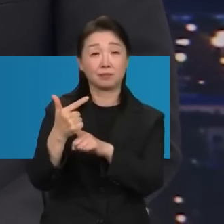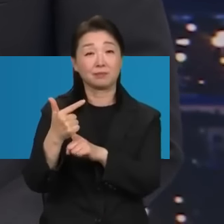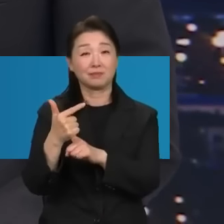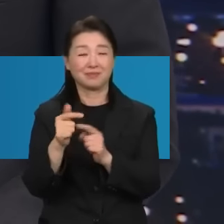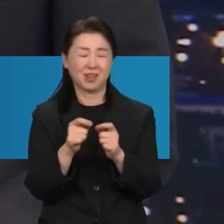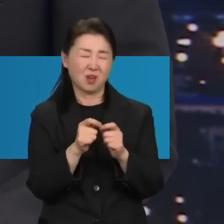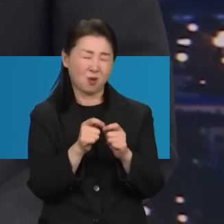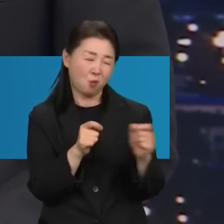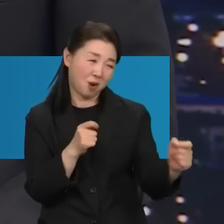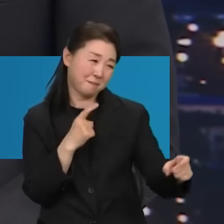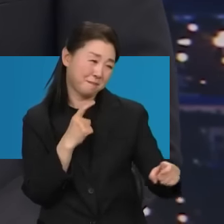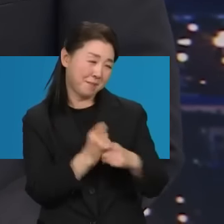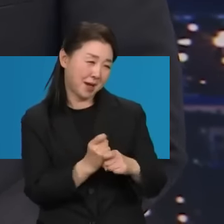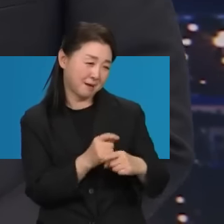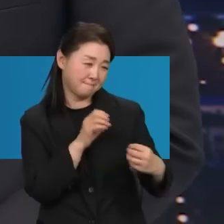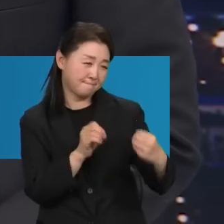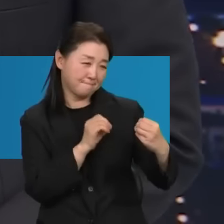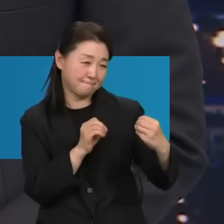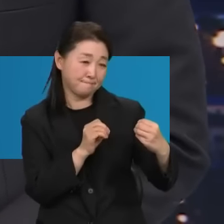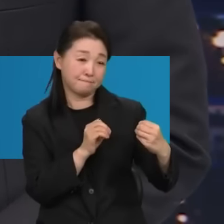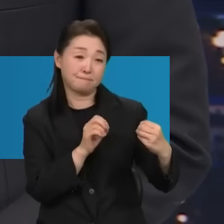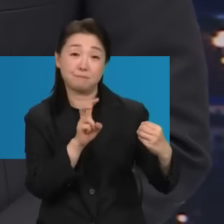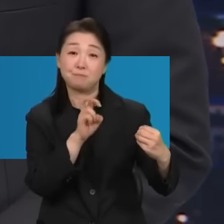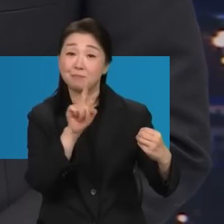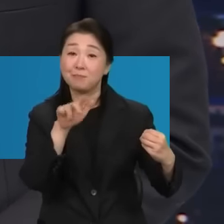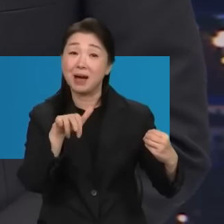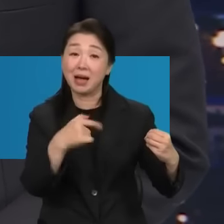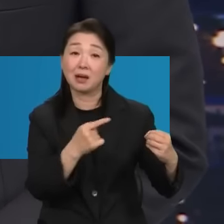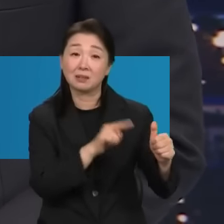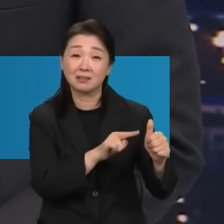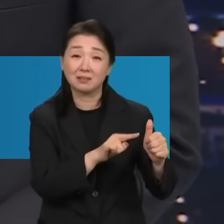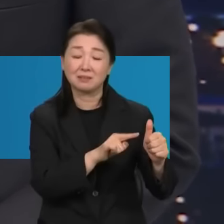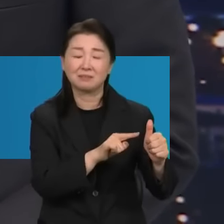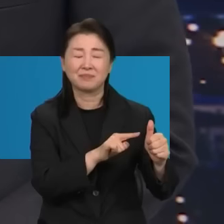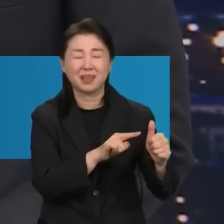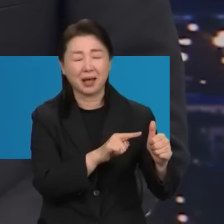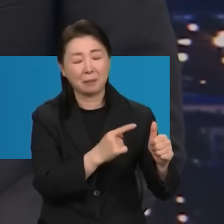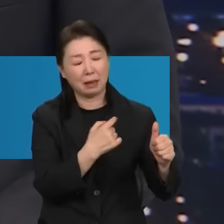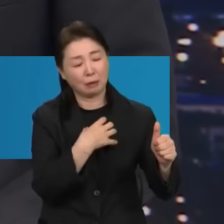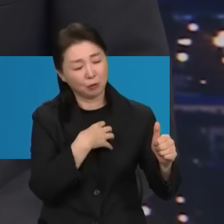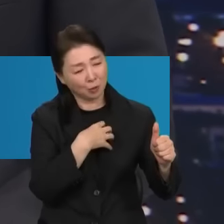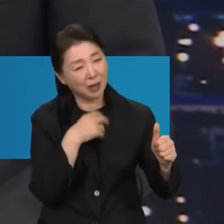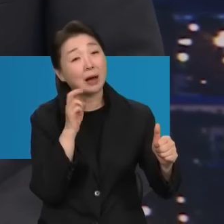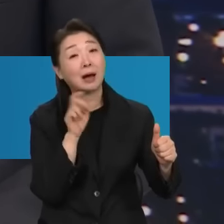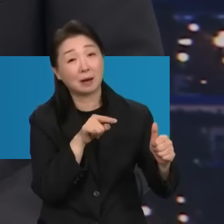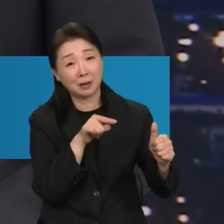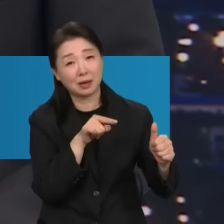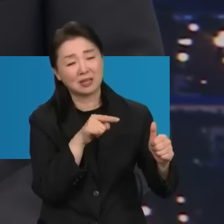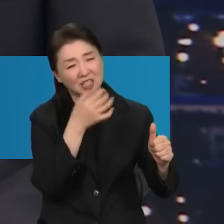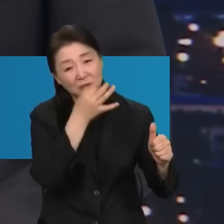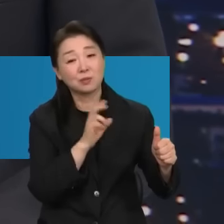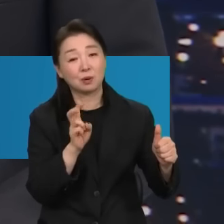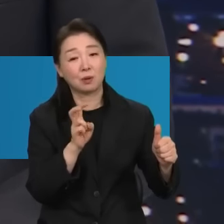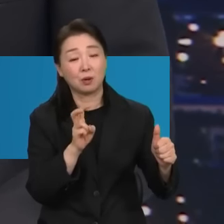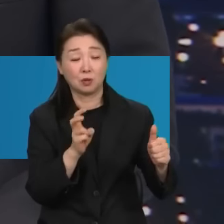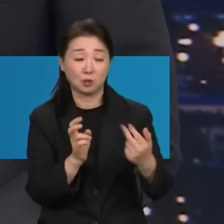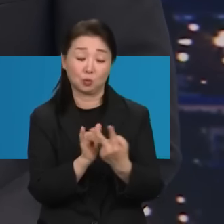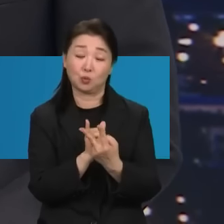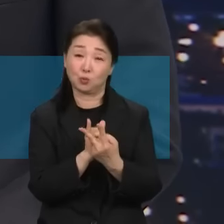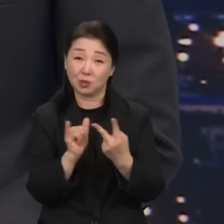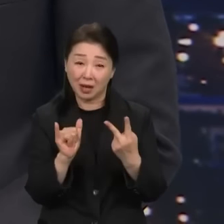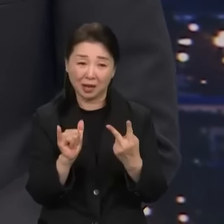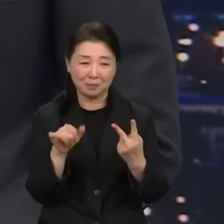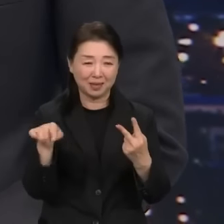오랜 낭수 관계인 페이스북의 마크 저커버그는 가시 받기를 걷게 될 거란 정반대 관측이 나오고 있는데 두 사람의 엇갈린